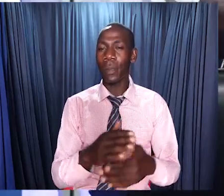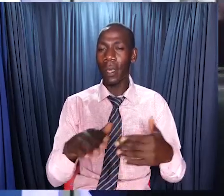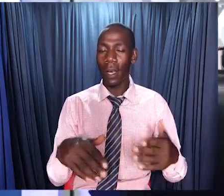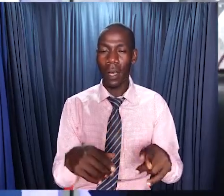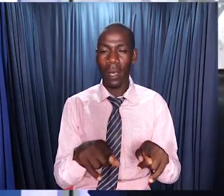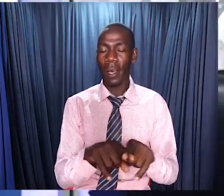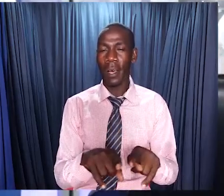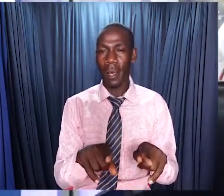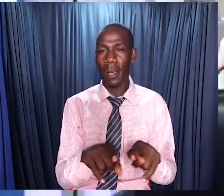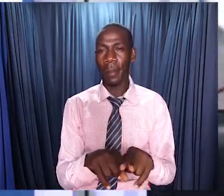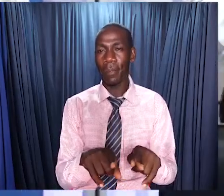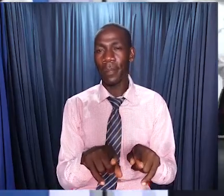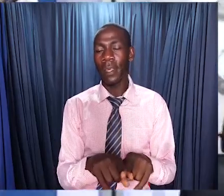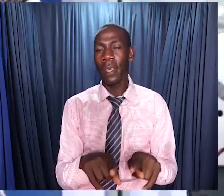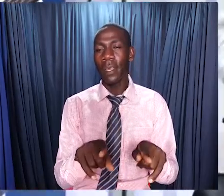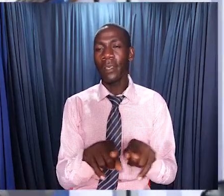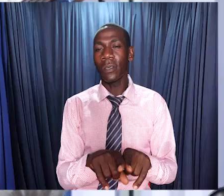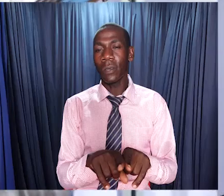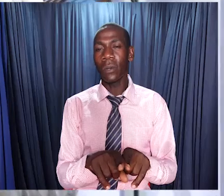miwaja pia